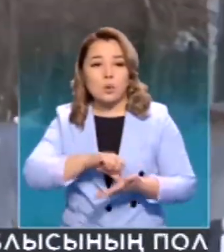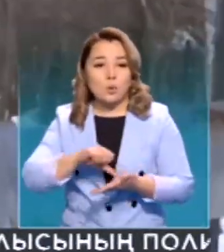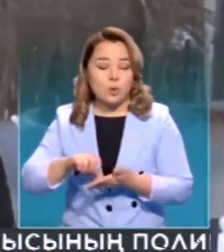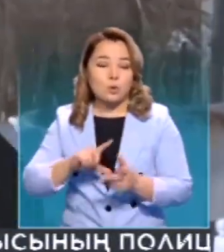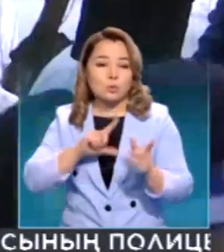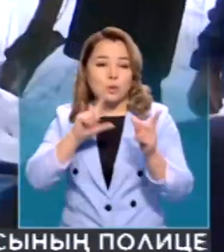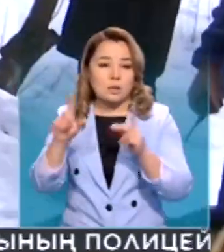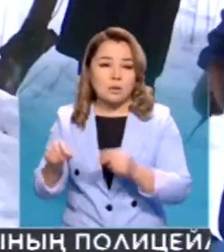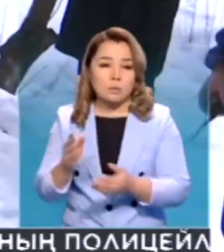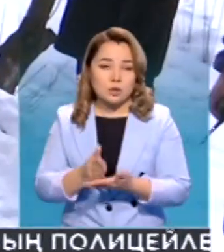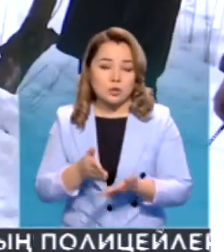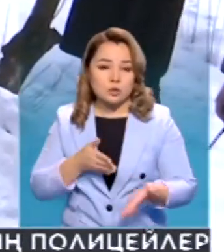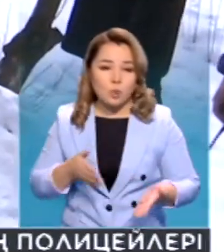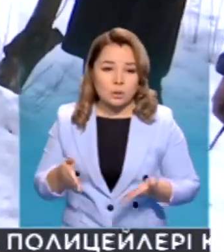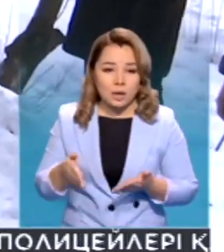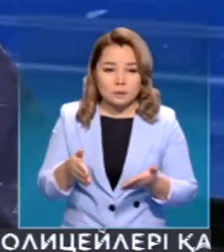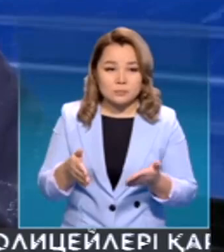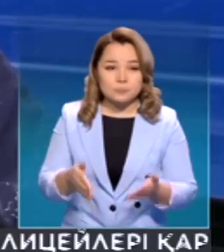жолға шыққан.